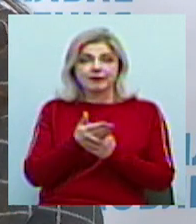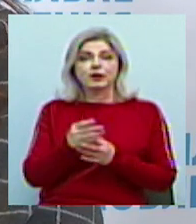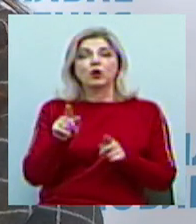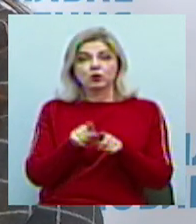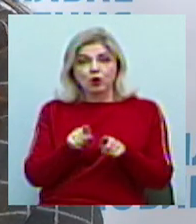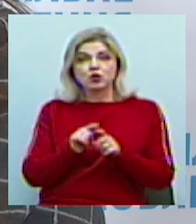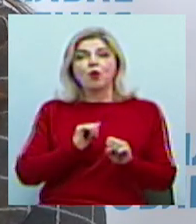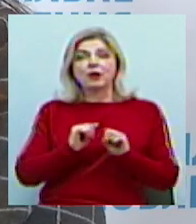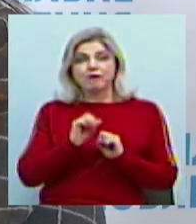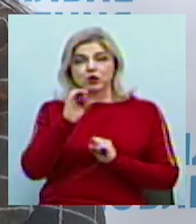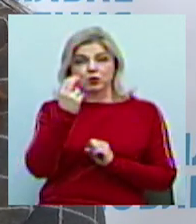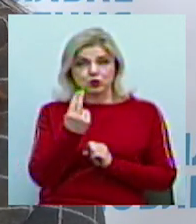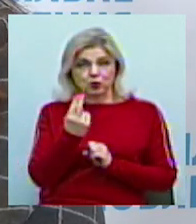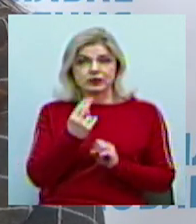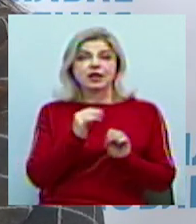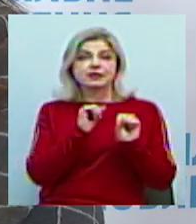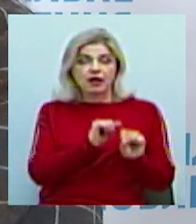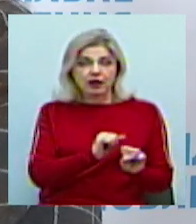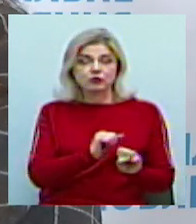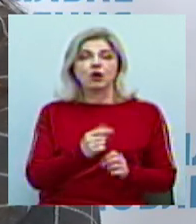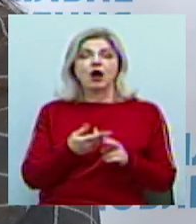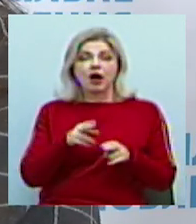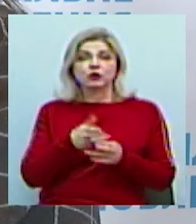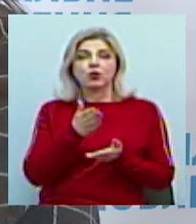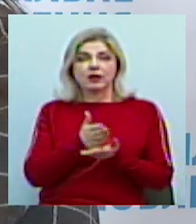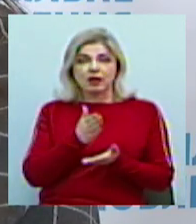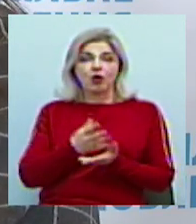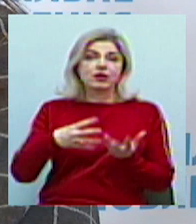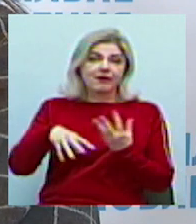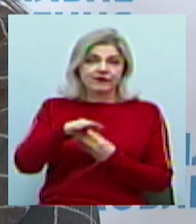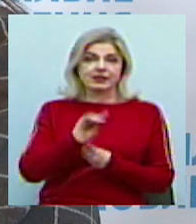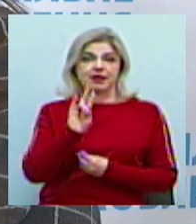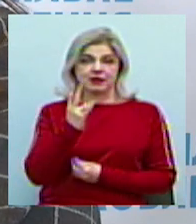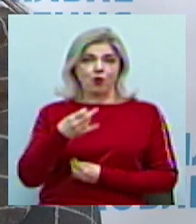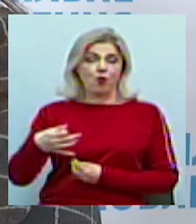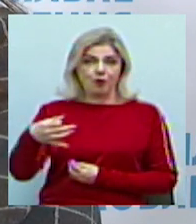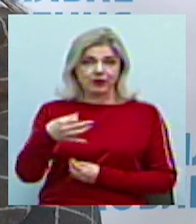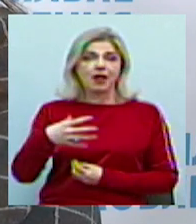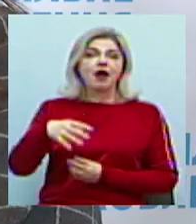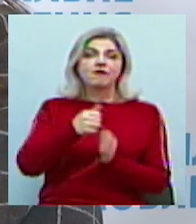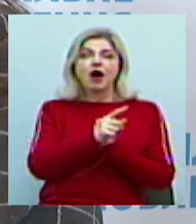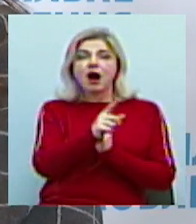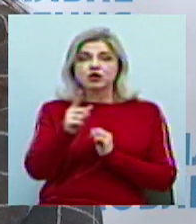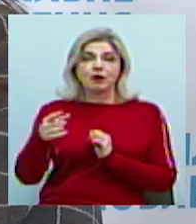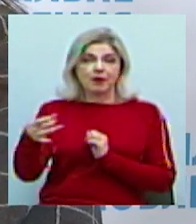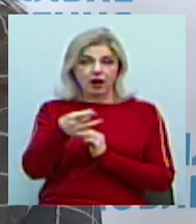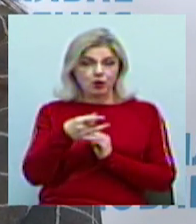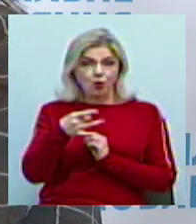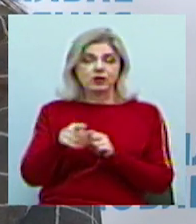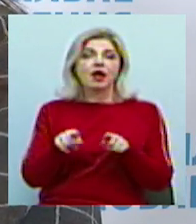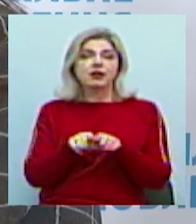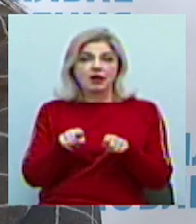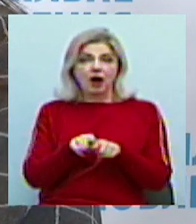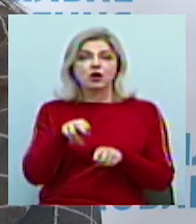соціального захисту населення, які розташовані на території всієї Миколаївської області, в кожному районі та місті Миколаєві. Також